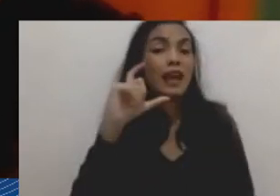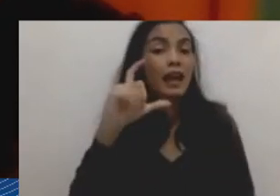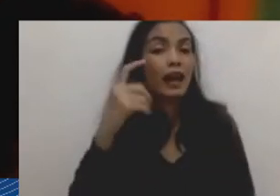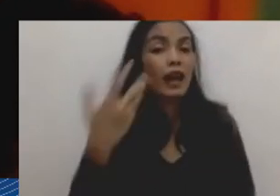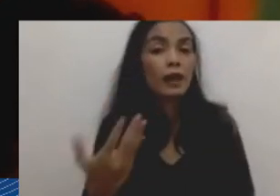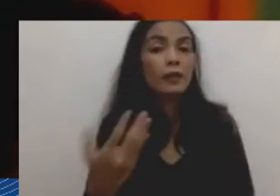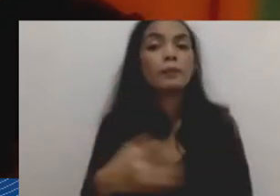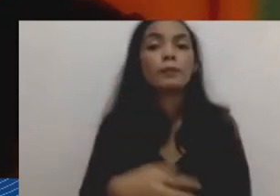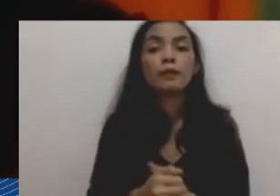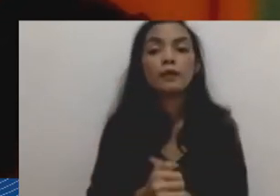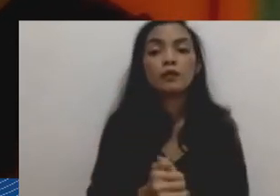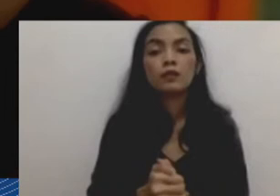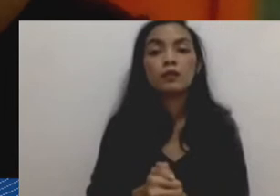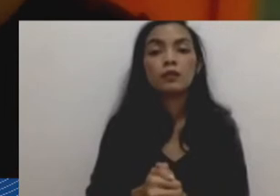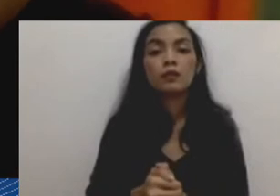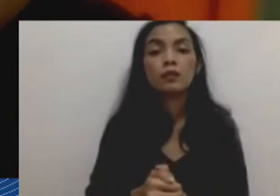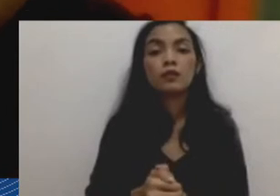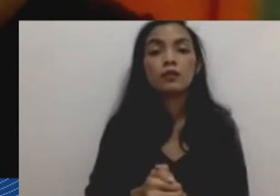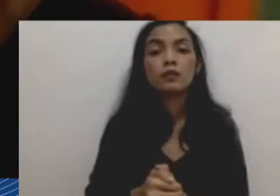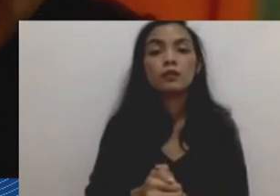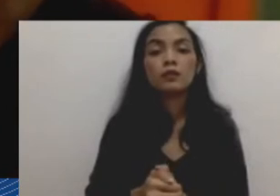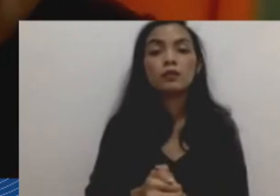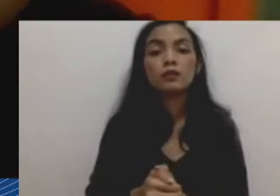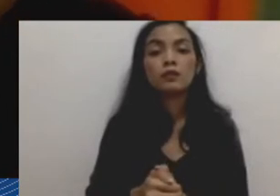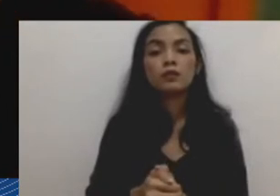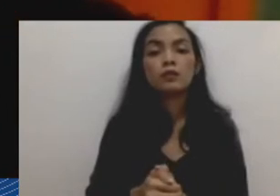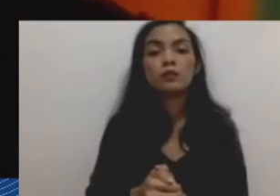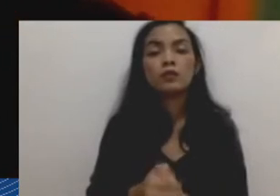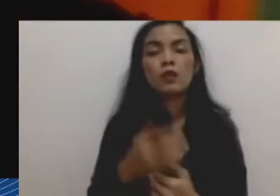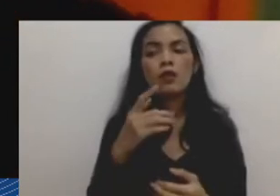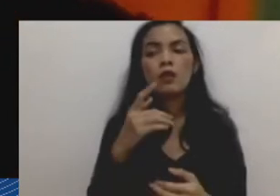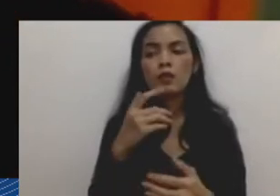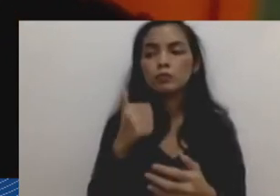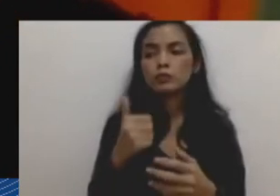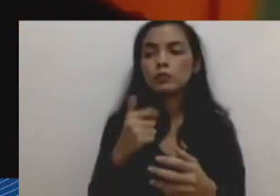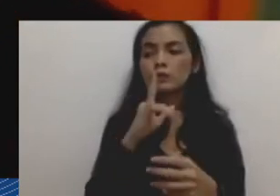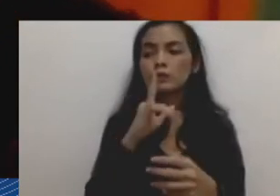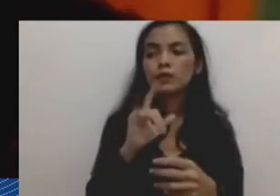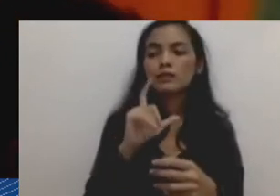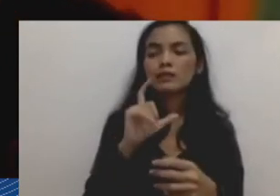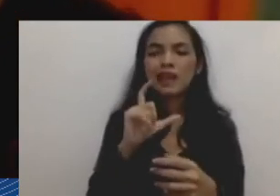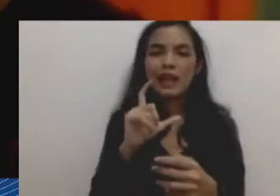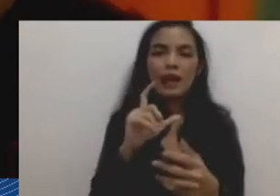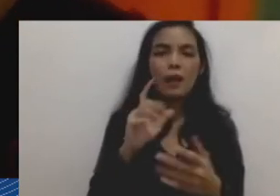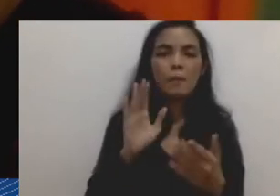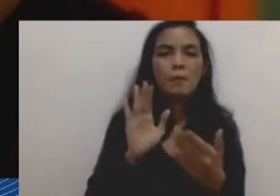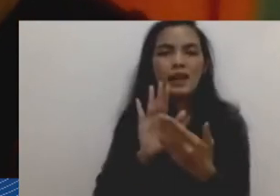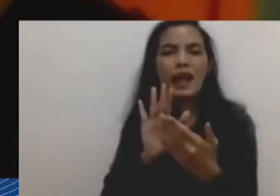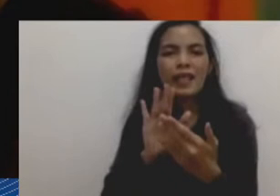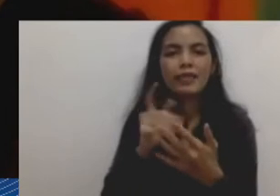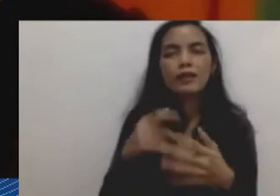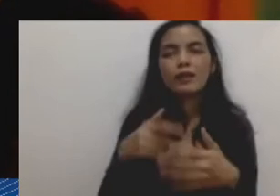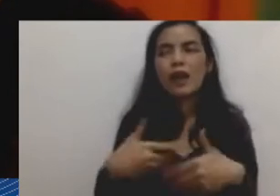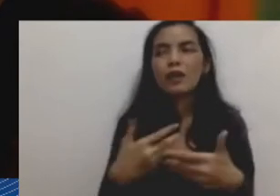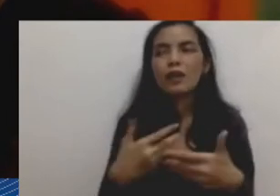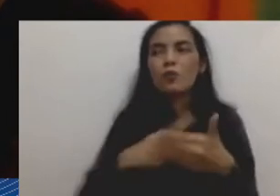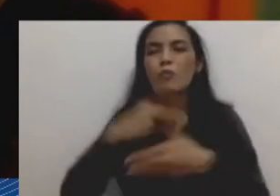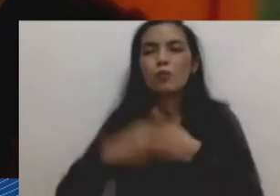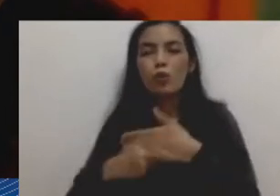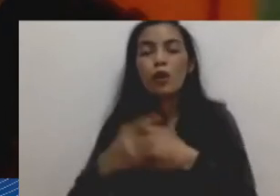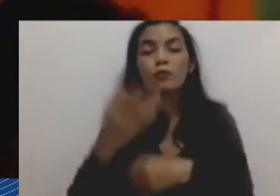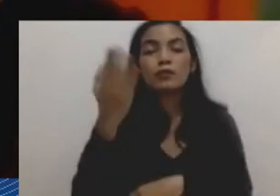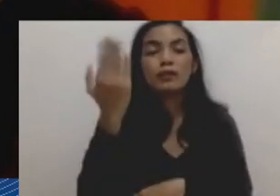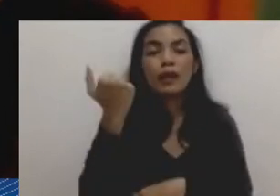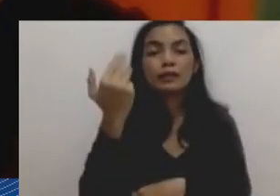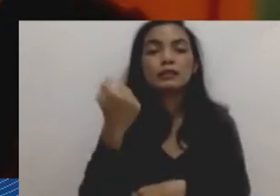dengan membangun satu program atau satu pendekatan. Tadi bagus sekali dijelaskan oleh